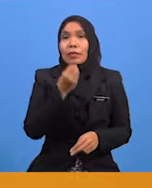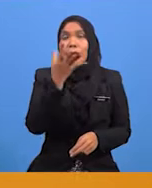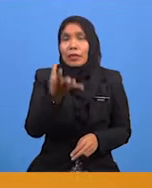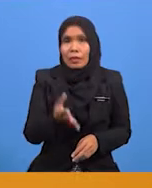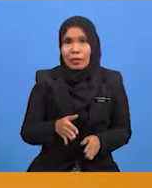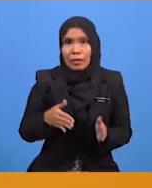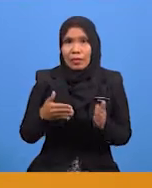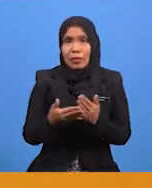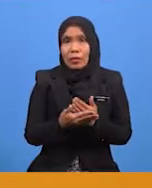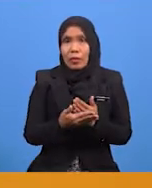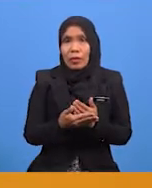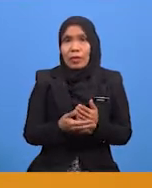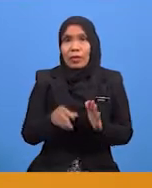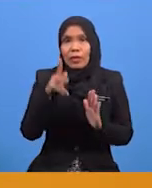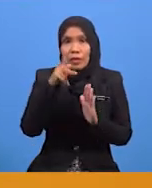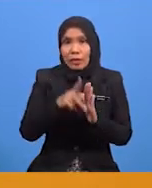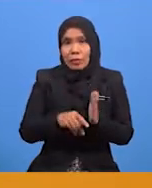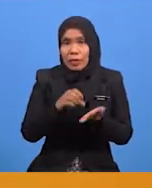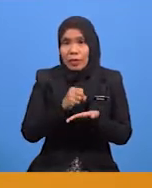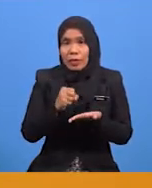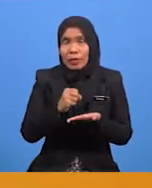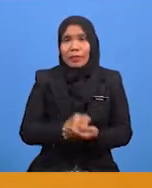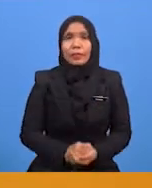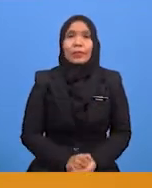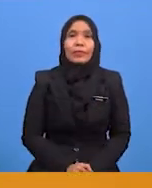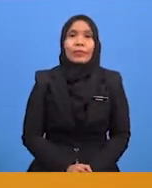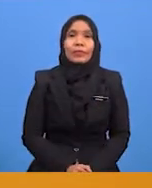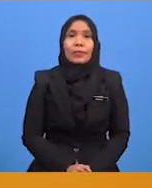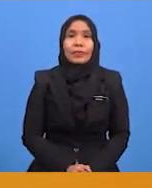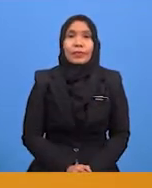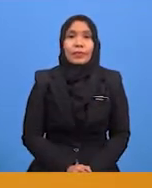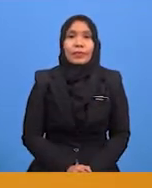oleh penyajak melalui petikan sajak di atas?